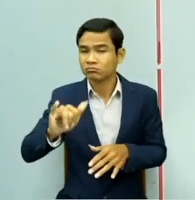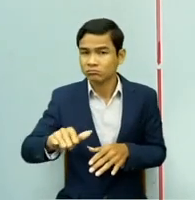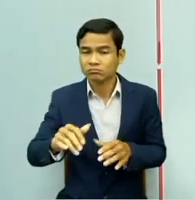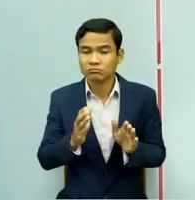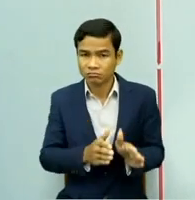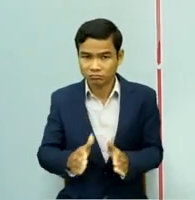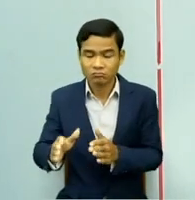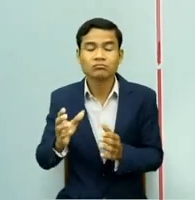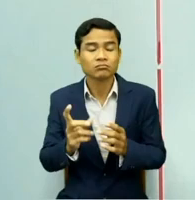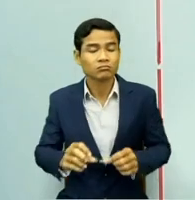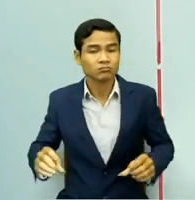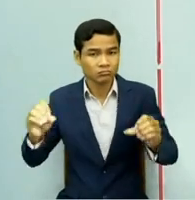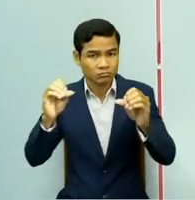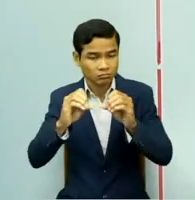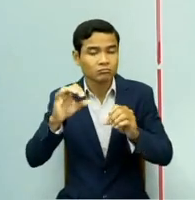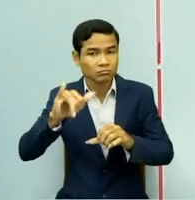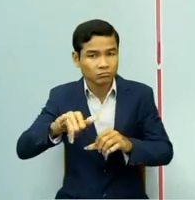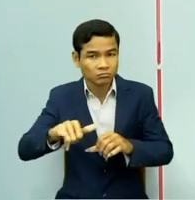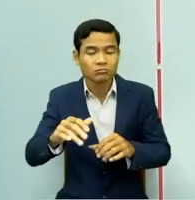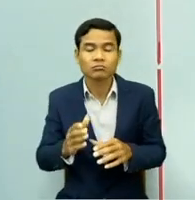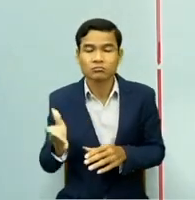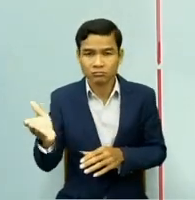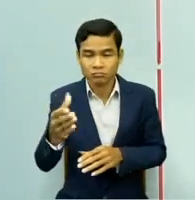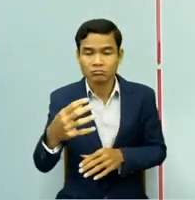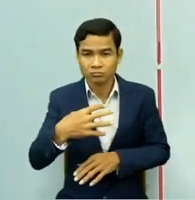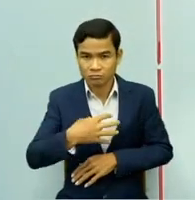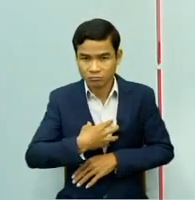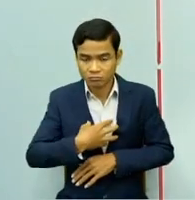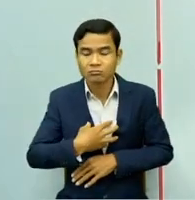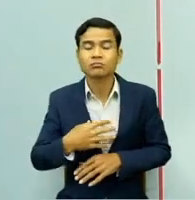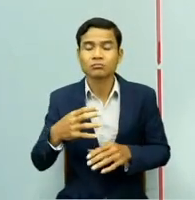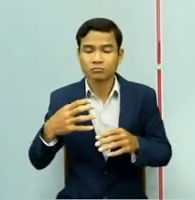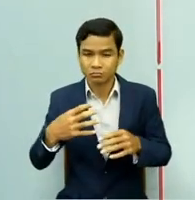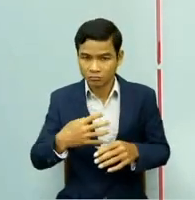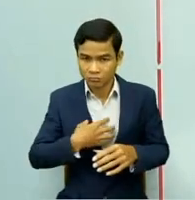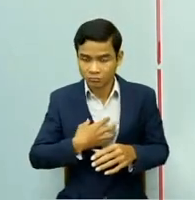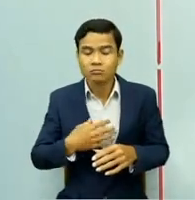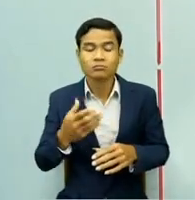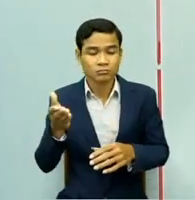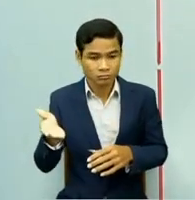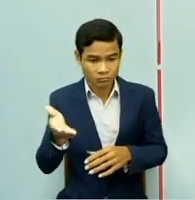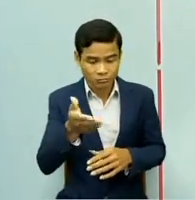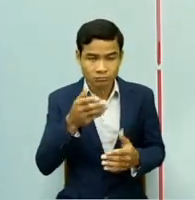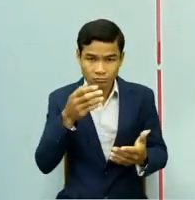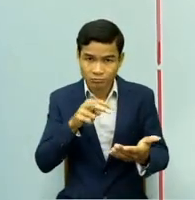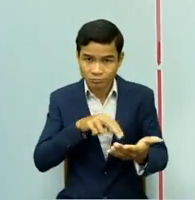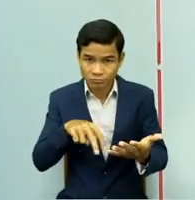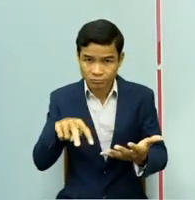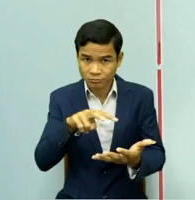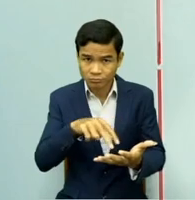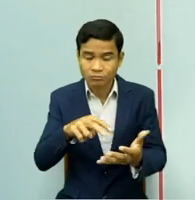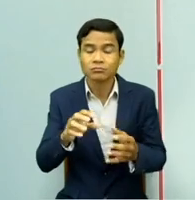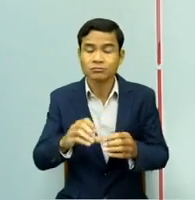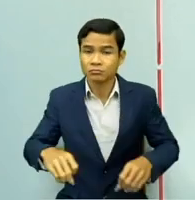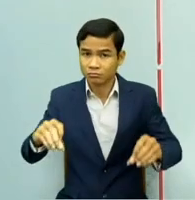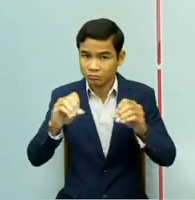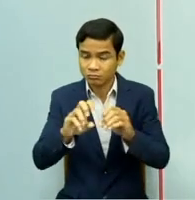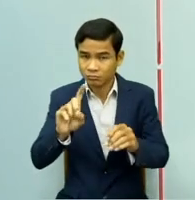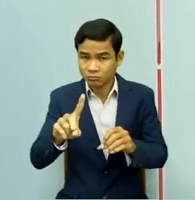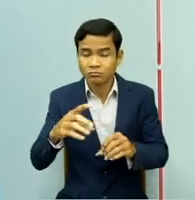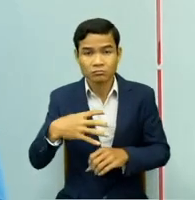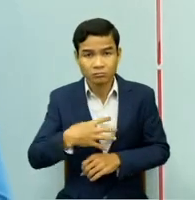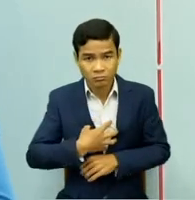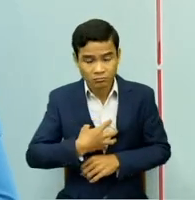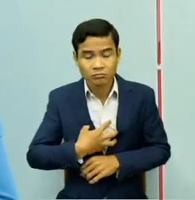ឬក៏លំនាំអីទេអញ្ចឹងឥឡូវអ្នកគ្រូចង់ឲ្យវាមានលំនាំ1តើអ្នកគ្រូធ្វើធ្វើម៉េចកូនណោះអ្នកគ្រូច